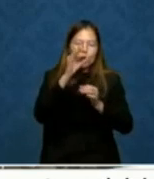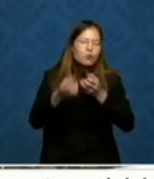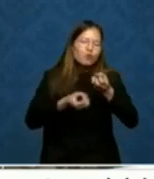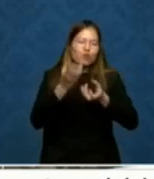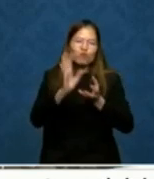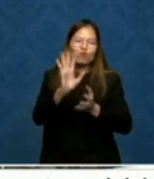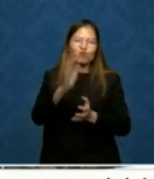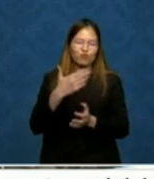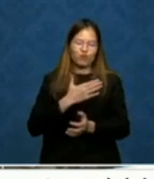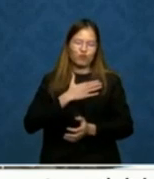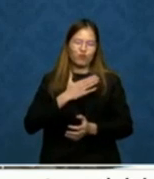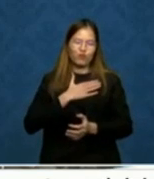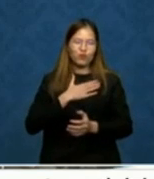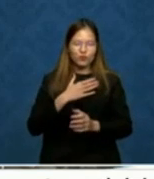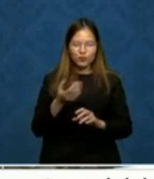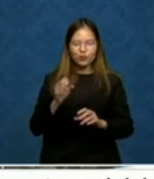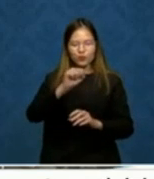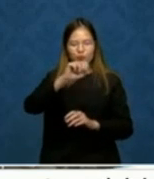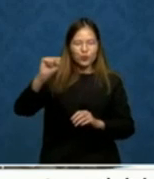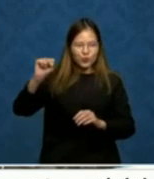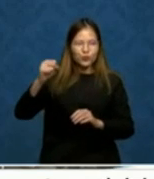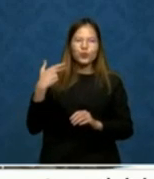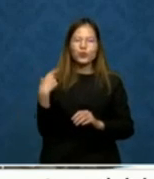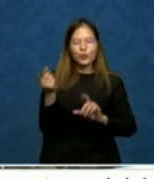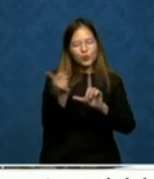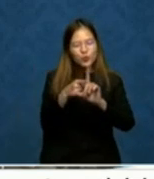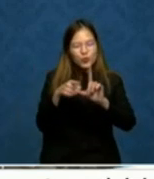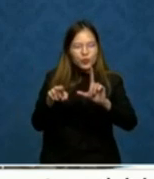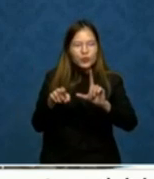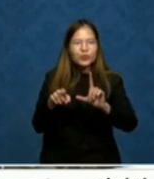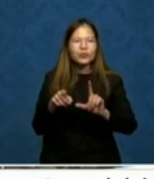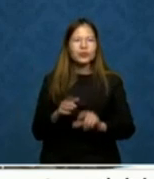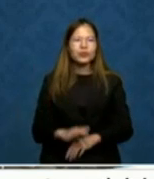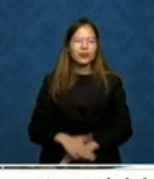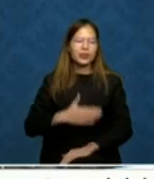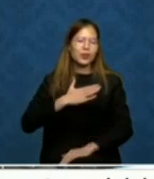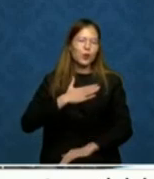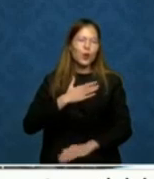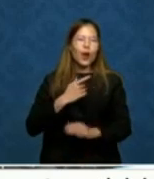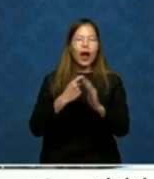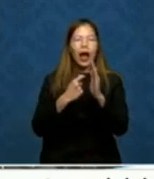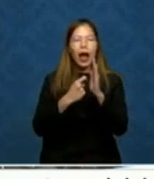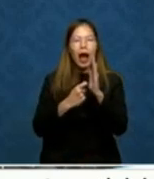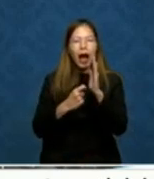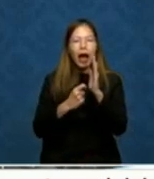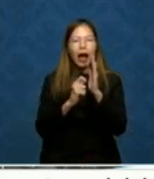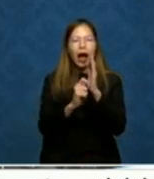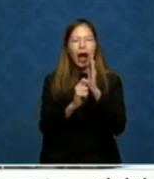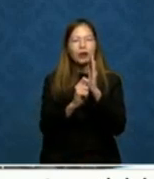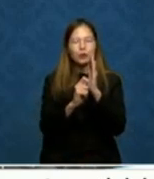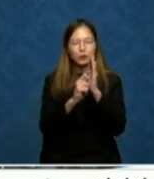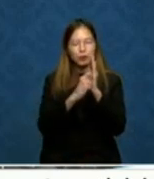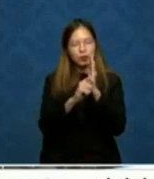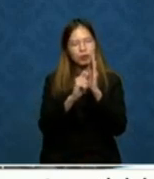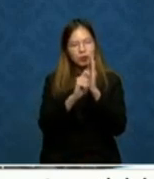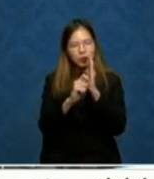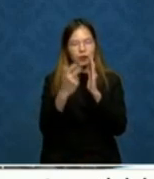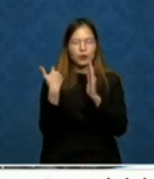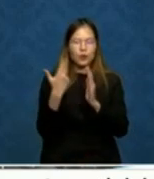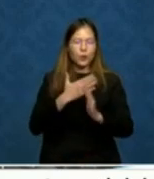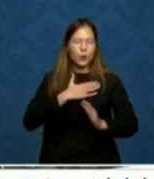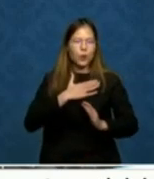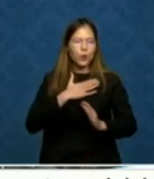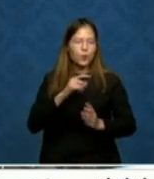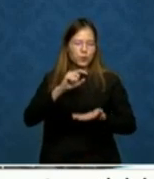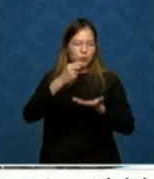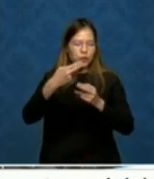ณัฐวุฒิบัวประทุมผู้แทนราษฎรแบบบัญชีรายชื่อพรรคก้าวไกลคนจังหวัดอ่างทองครับท่านประธานครับในสมัยที่แล้วปกติผมมักจะลง